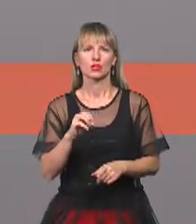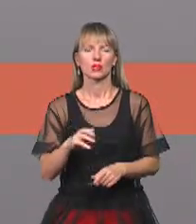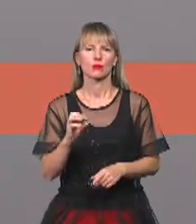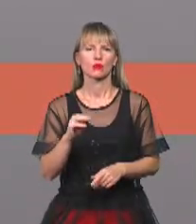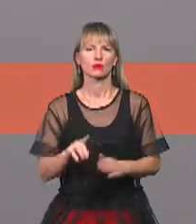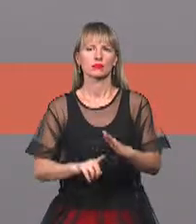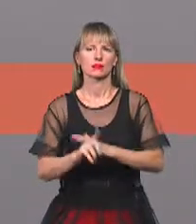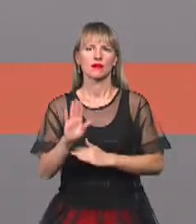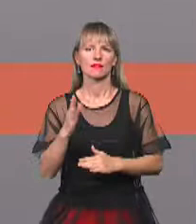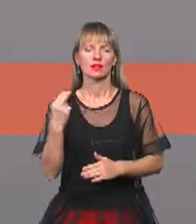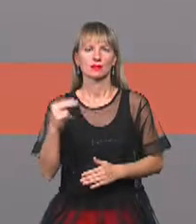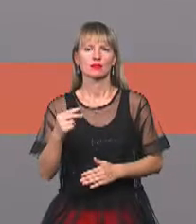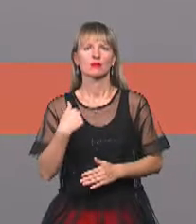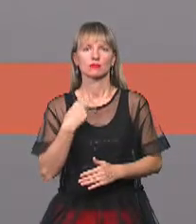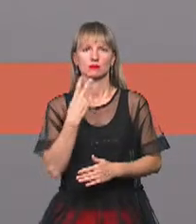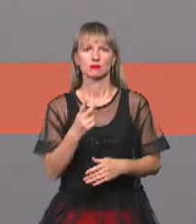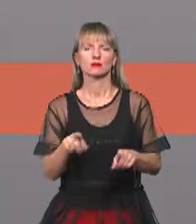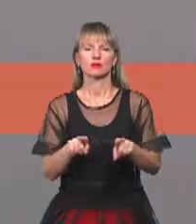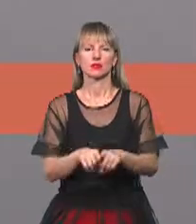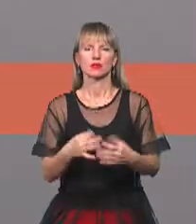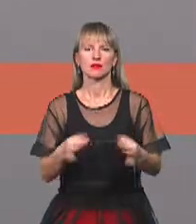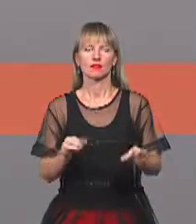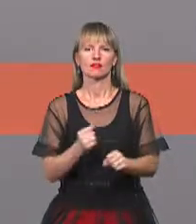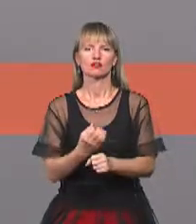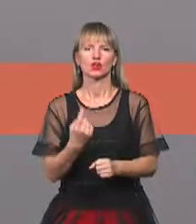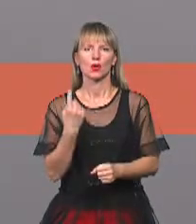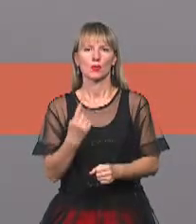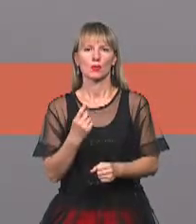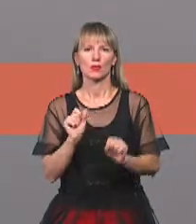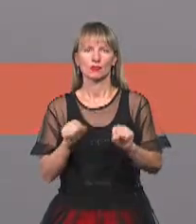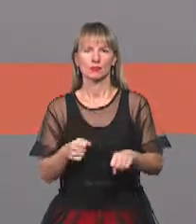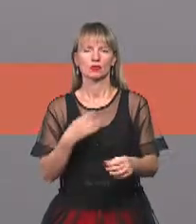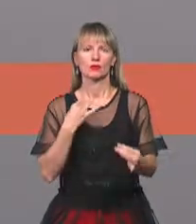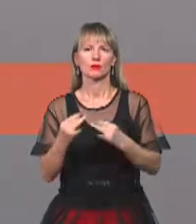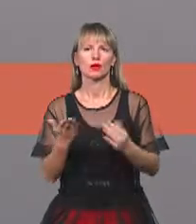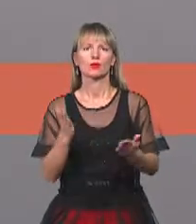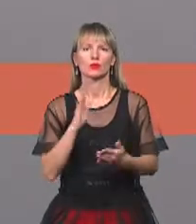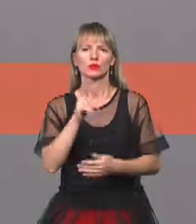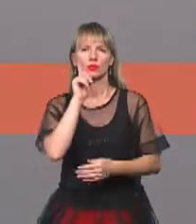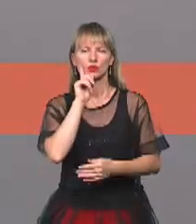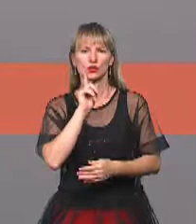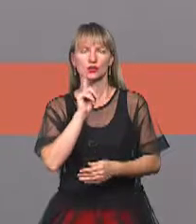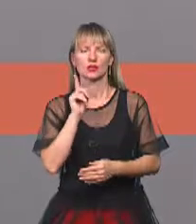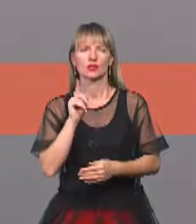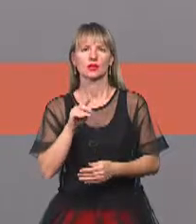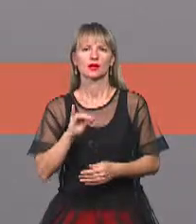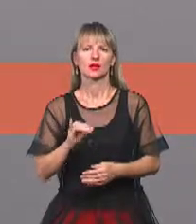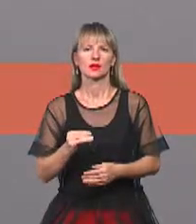місті Запоріжжя. На мій погляд, він теж дозволить створити ще один канал комунікації, який буде зручний